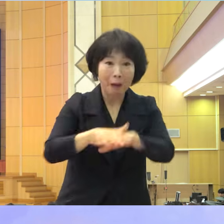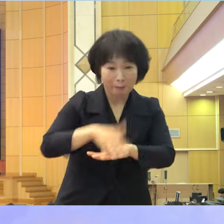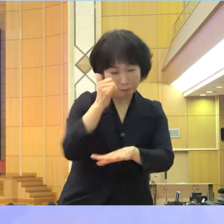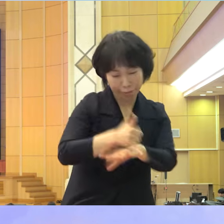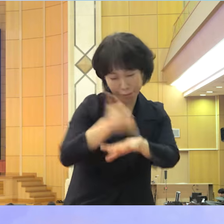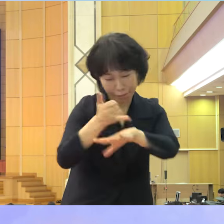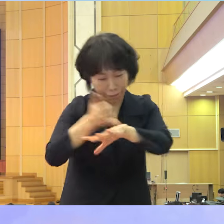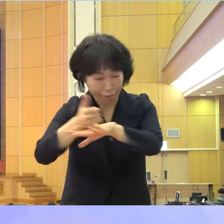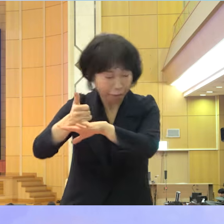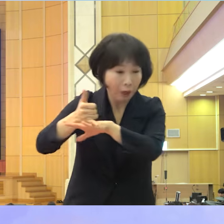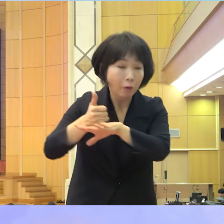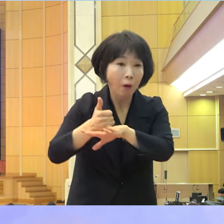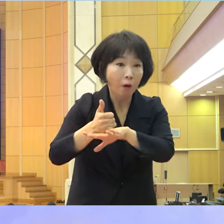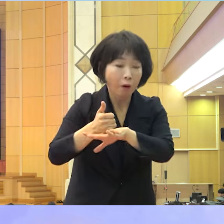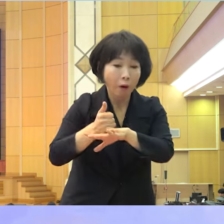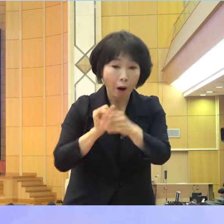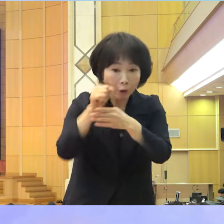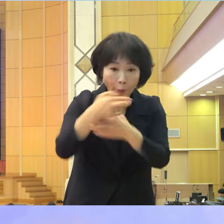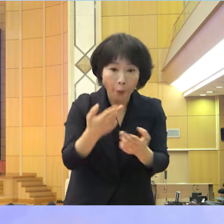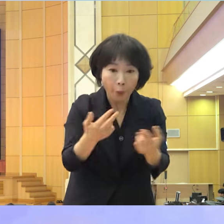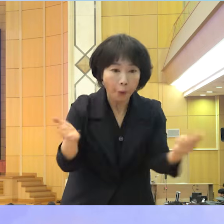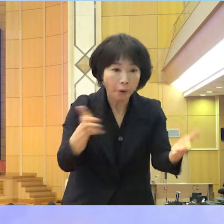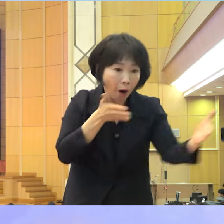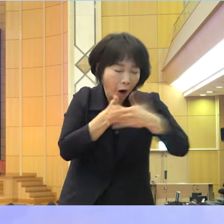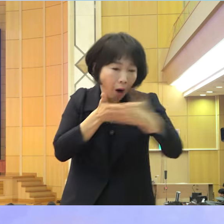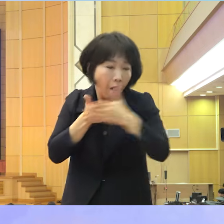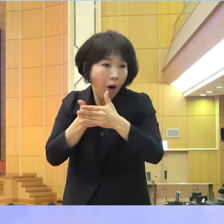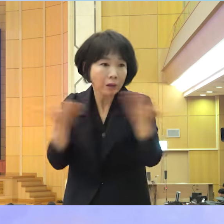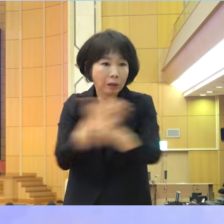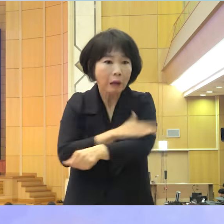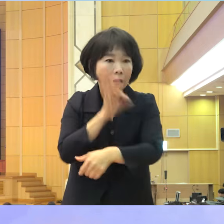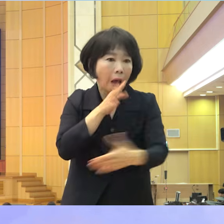되고 범사도 안 되고 만사가 다